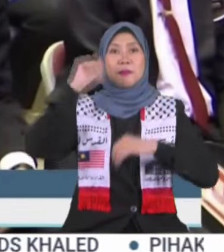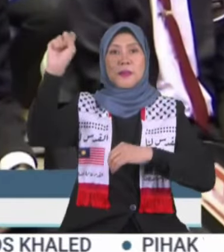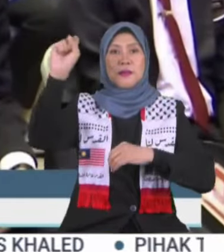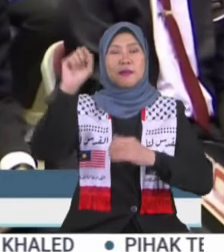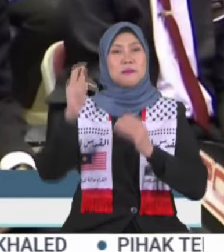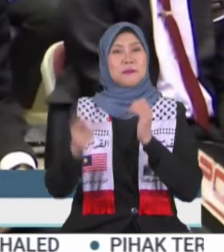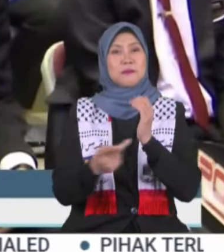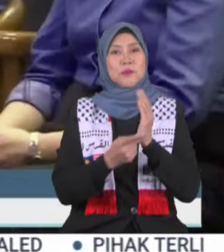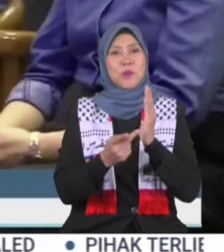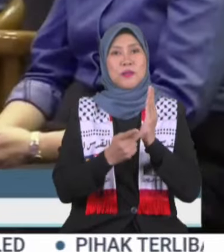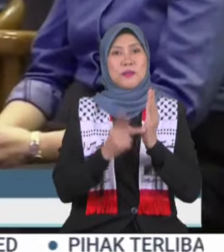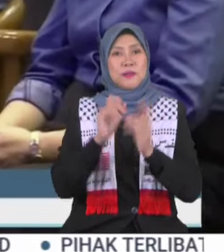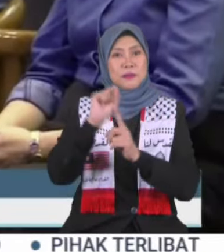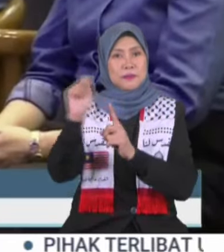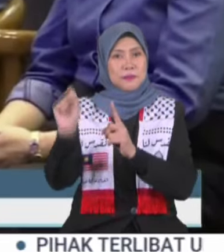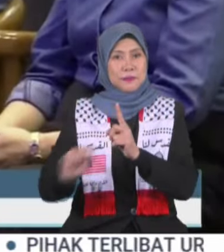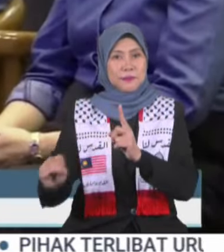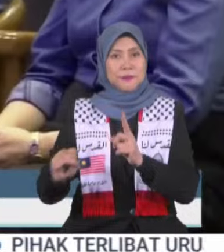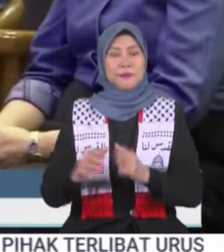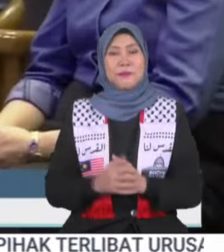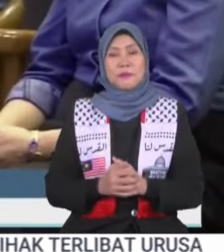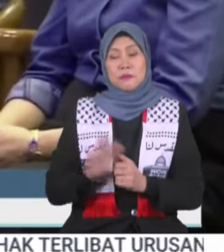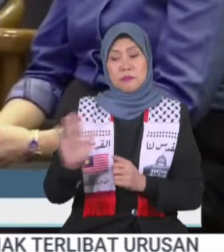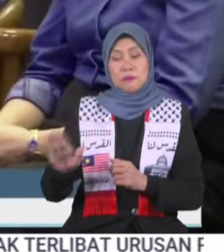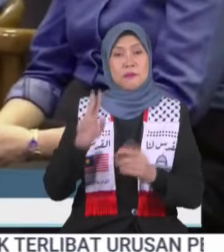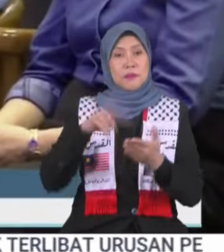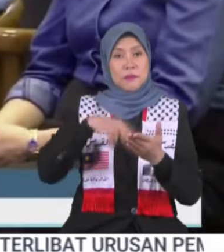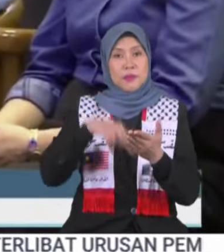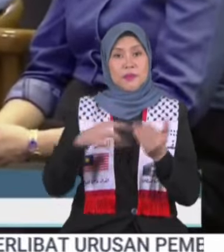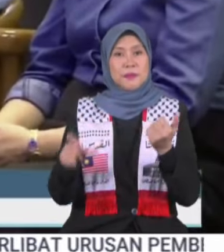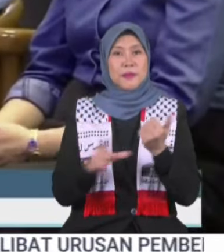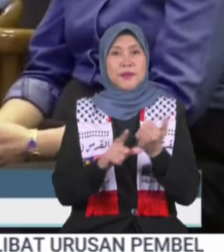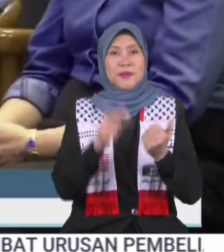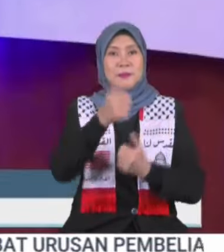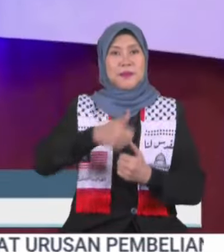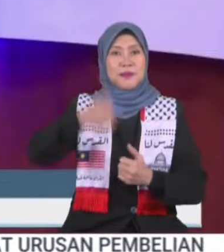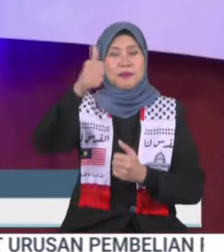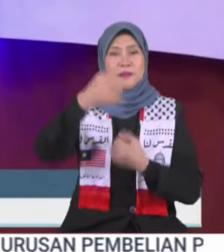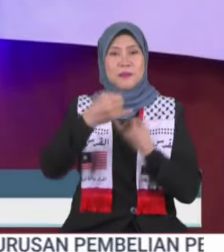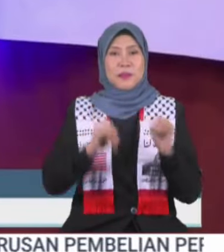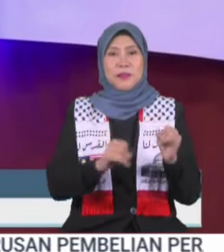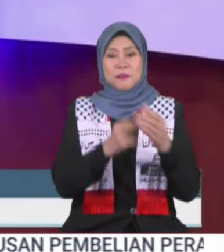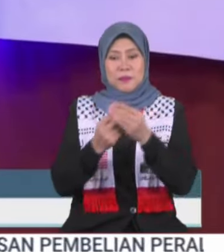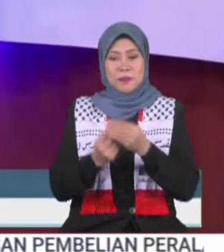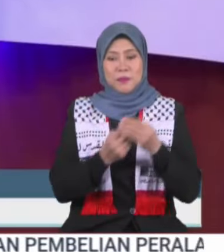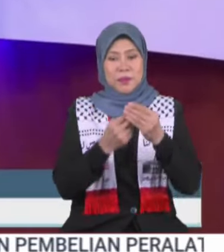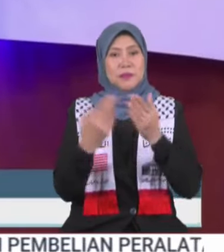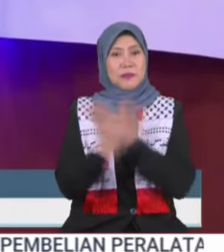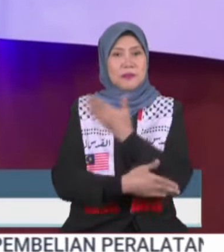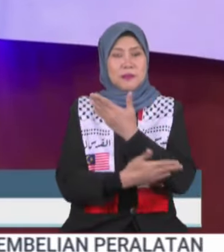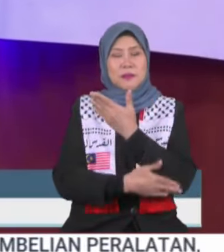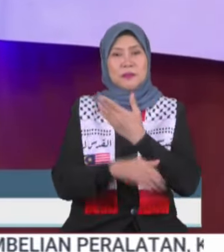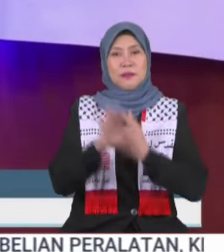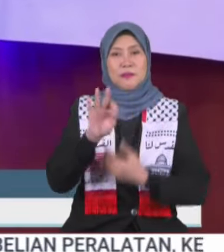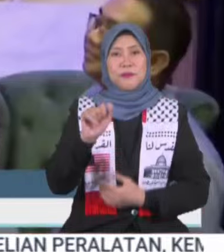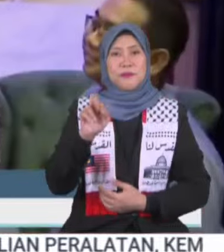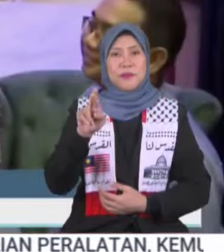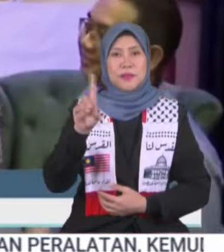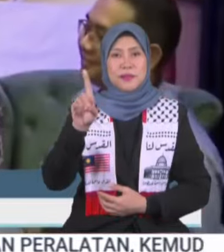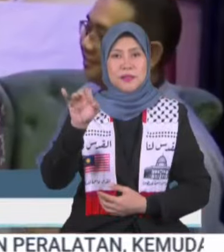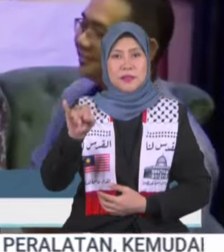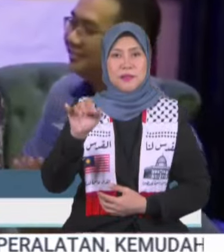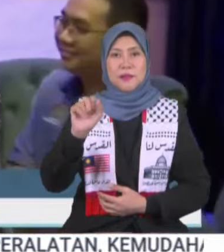di politeknik Sandakan teks ucapannya dibacakan timbalan pengarah jabatan perpaduan negara Mohamad Fardi